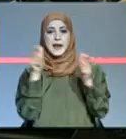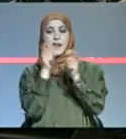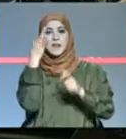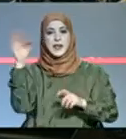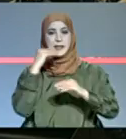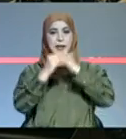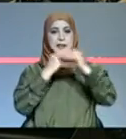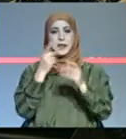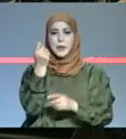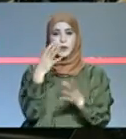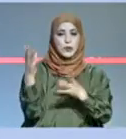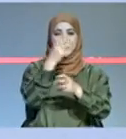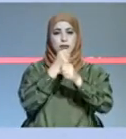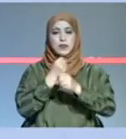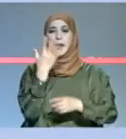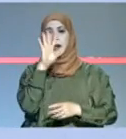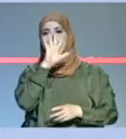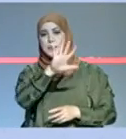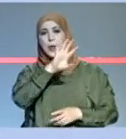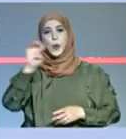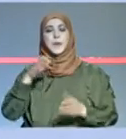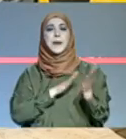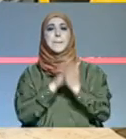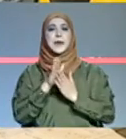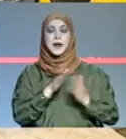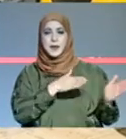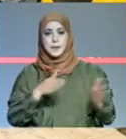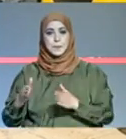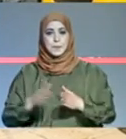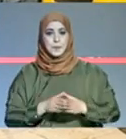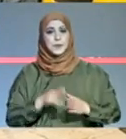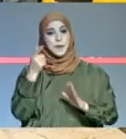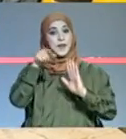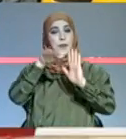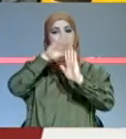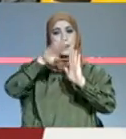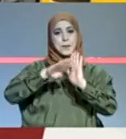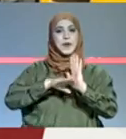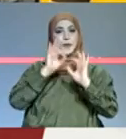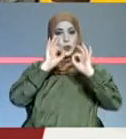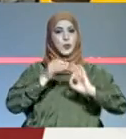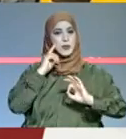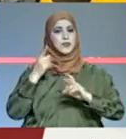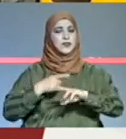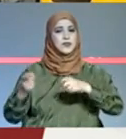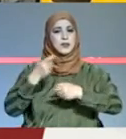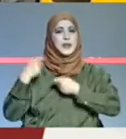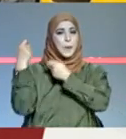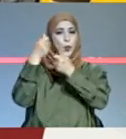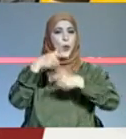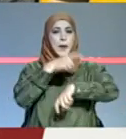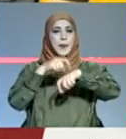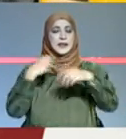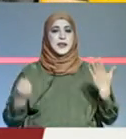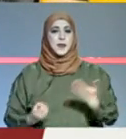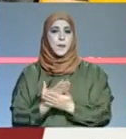بمبلغ منها خمسه واربعين مليون دينار البرنامج يعني وفي اطار تمويل البلديه المحافظه